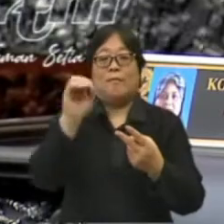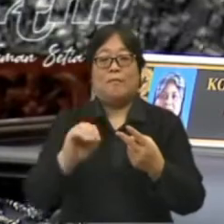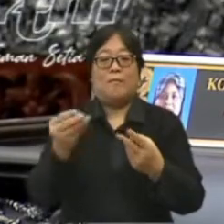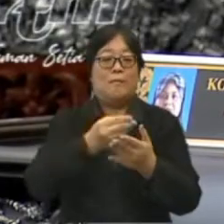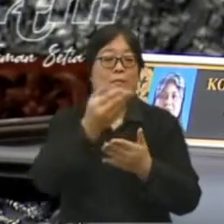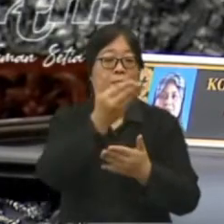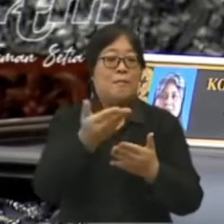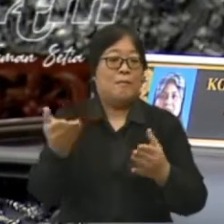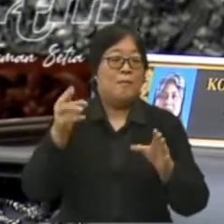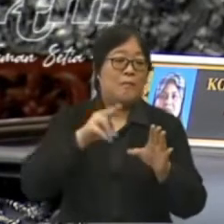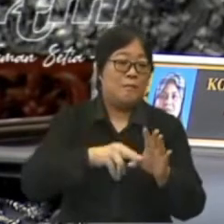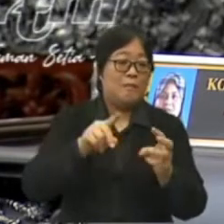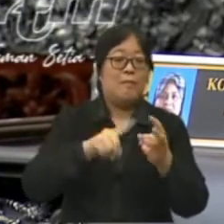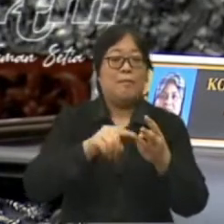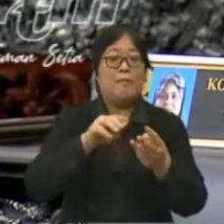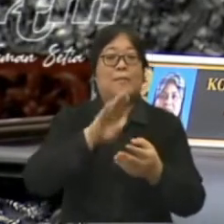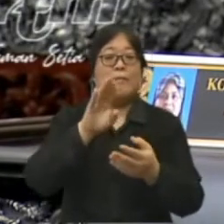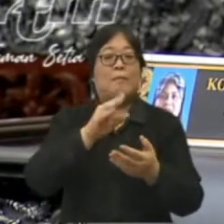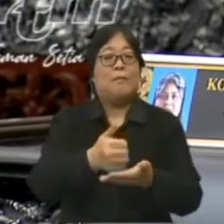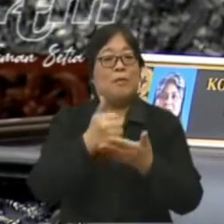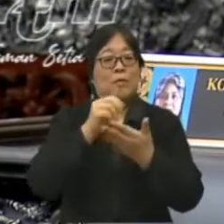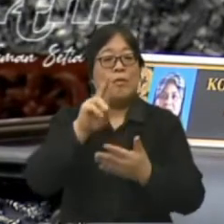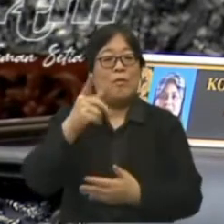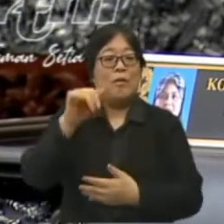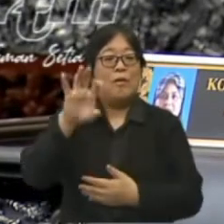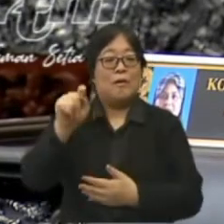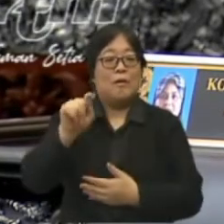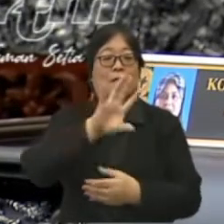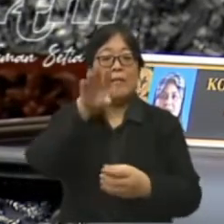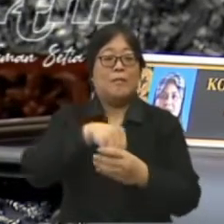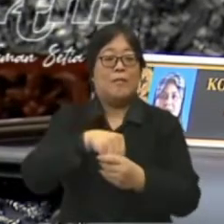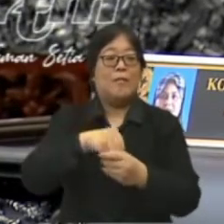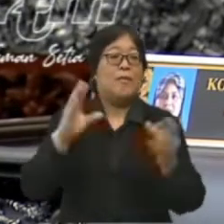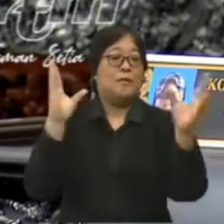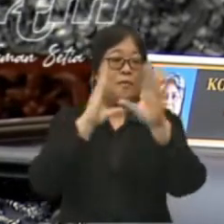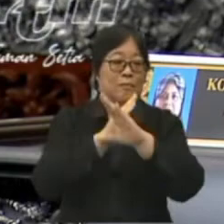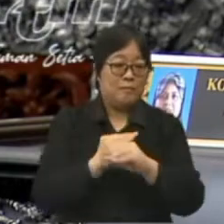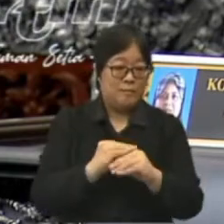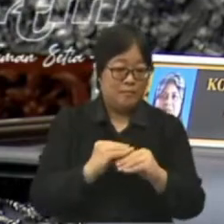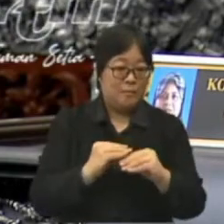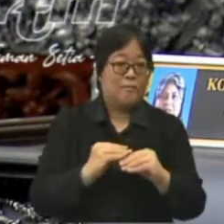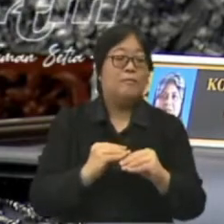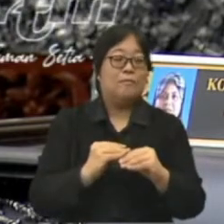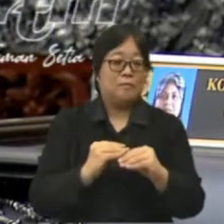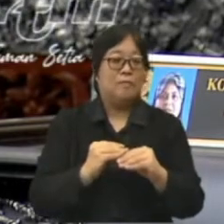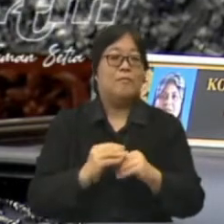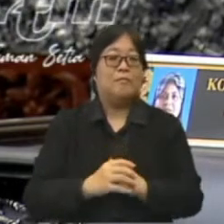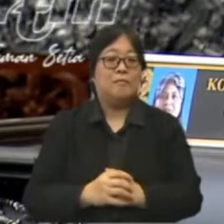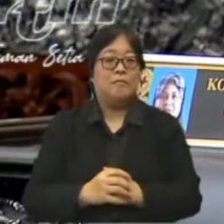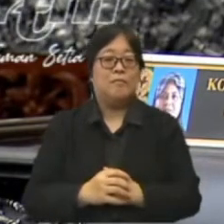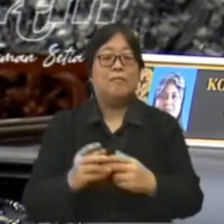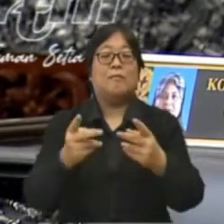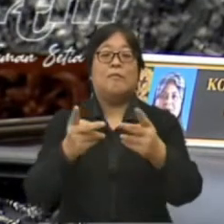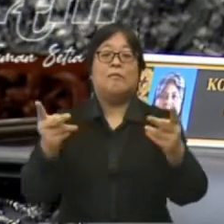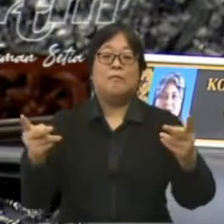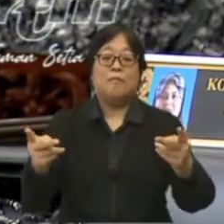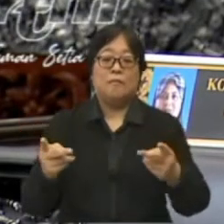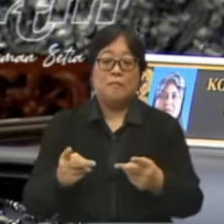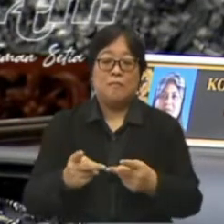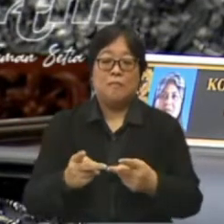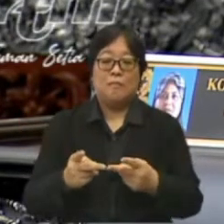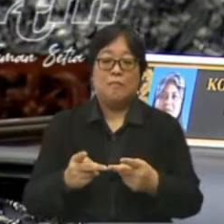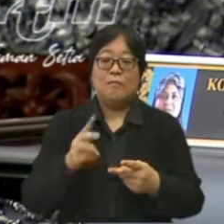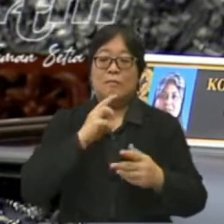pembelian perabot dan bantuan Khairat termasuk di Serawak termasuk di Serawak memandangkan kawasan-kawasan